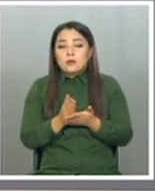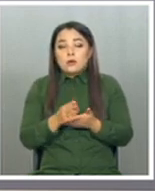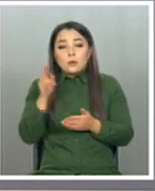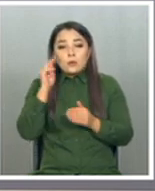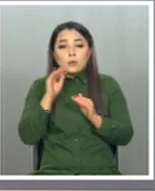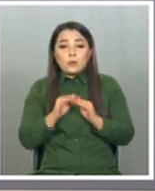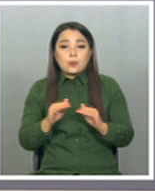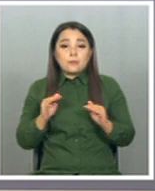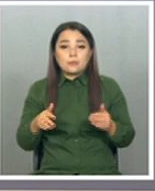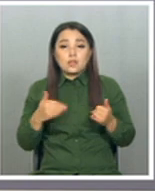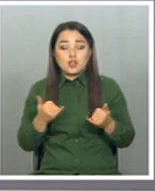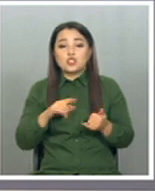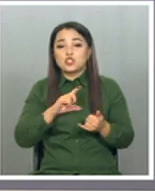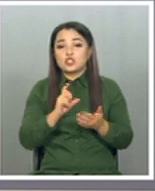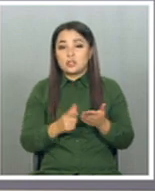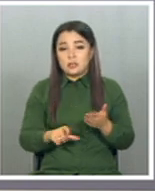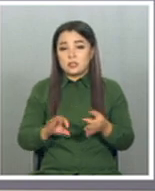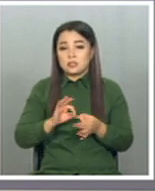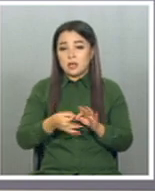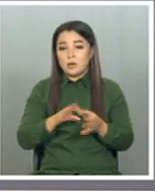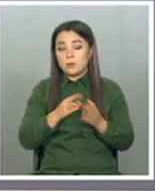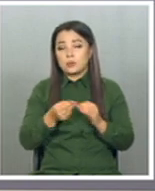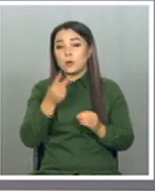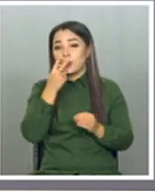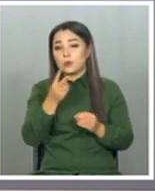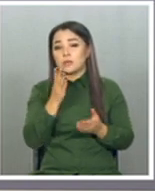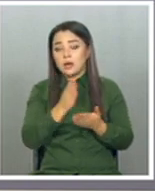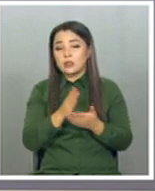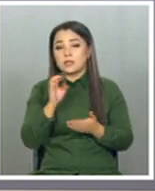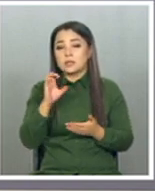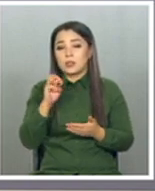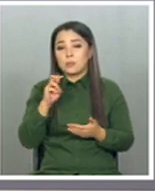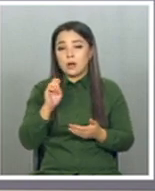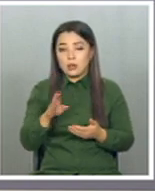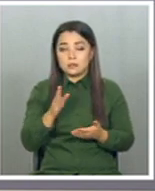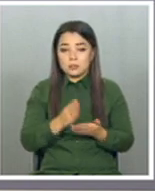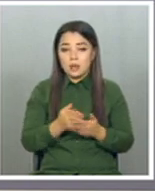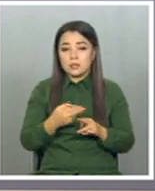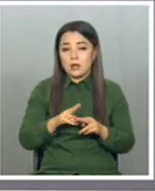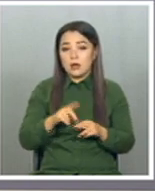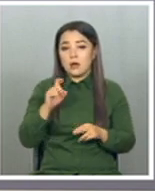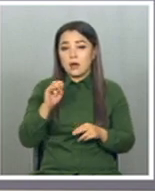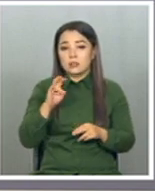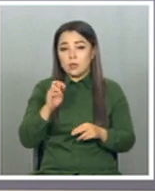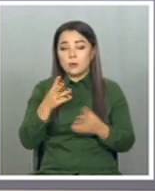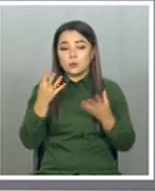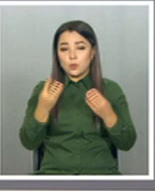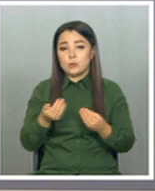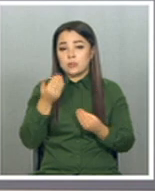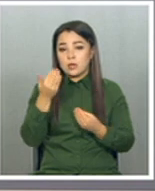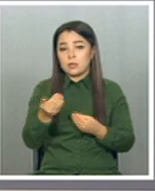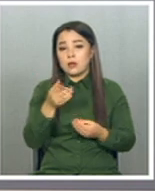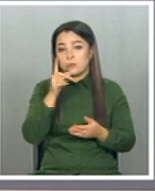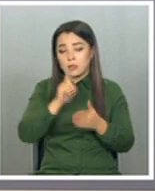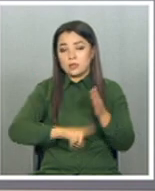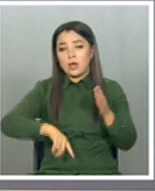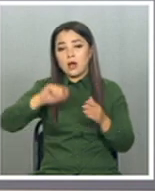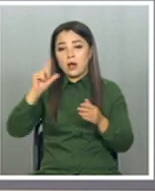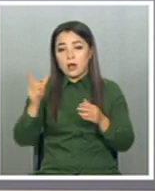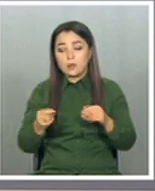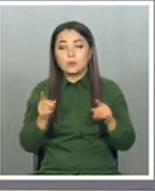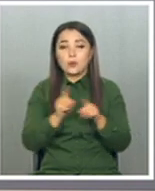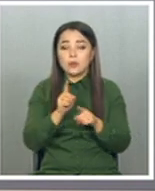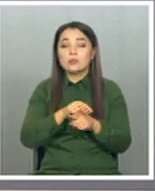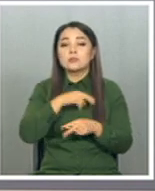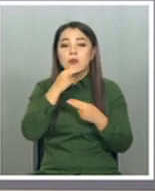Оқушылар, жырдағы көруші едім есім хан, ханымды күнім сізді айымдай деген жолдарға